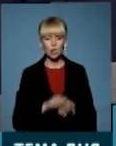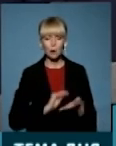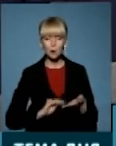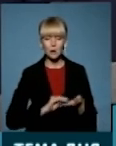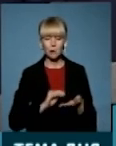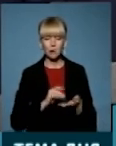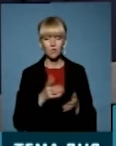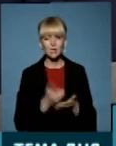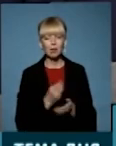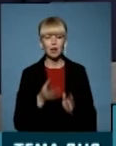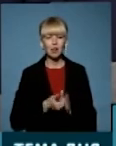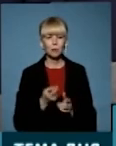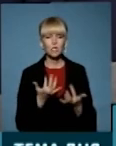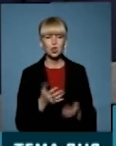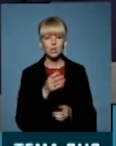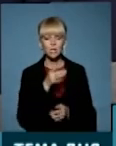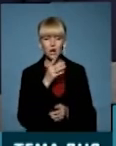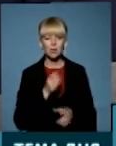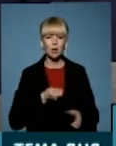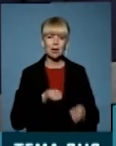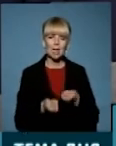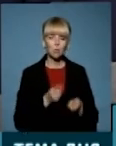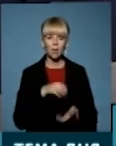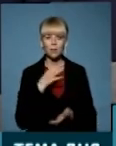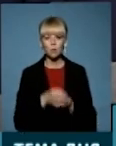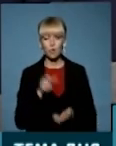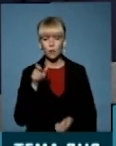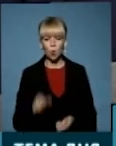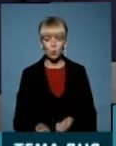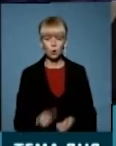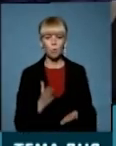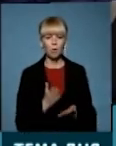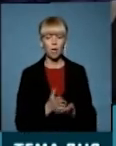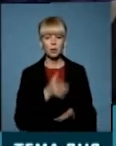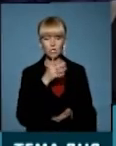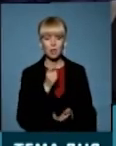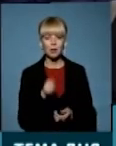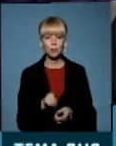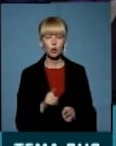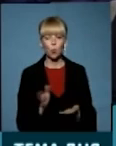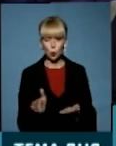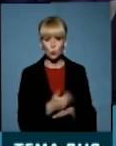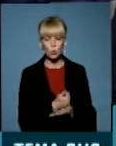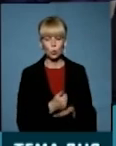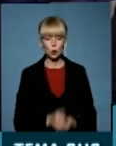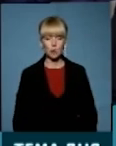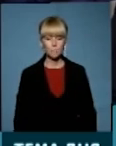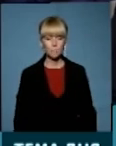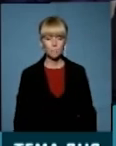ви знаходите якісь недоліки, скільки часу керівник чи відповідальна особа має часу на те, щоб їх усунути?